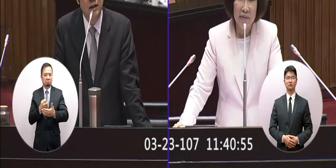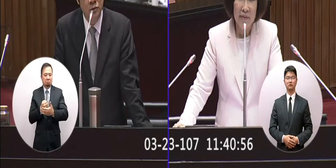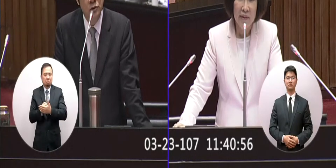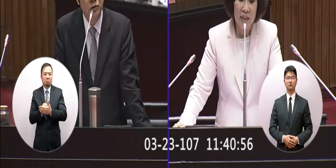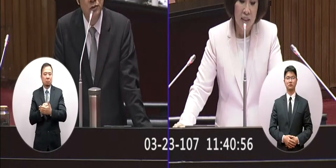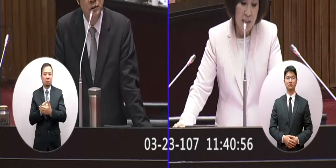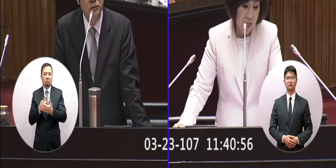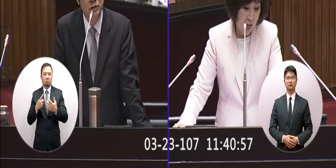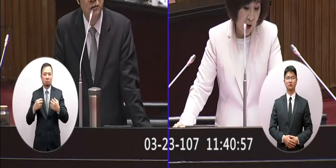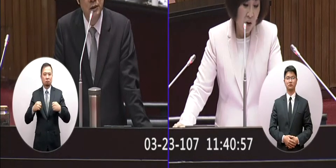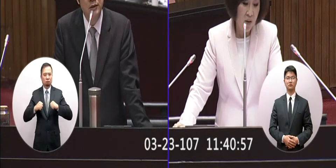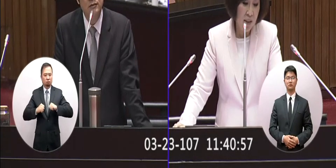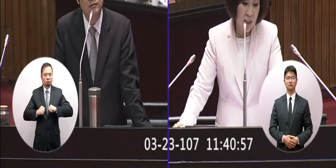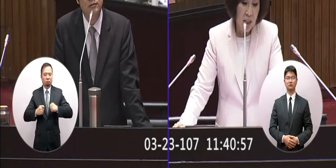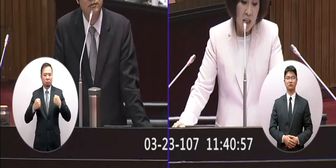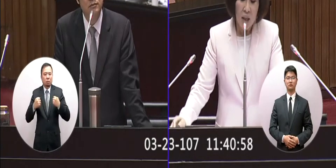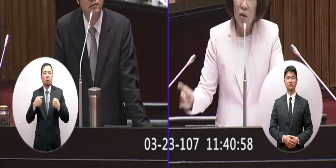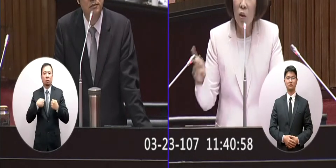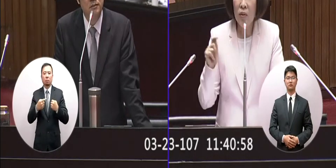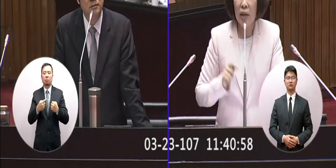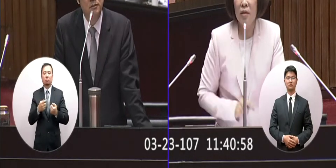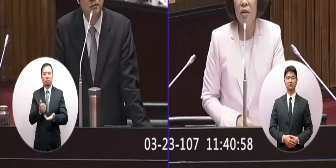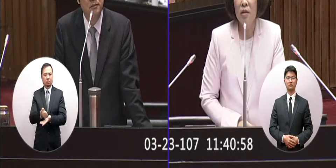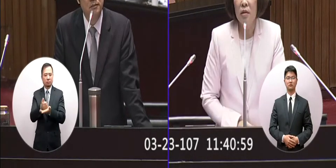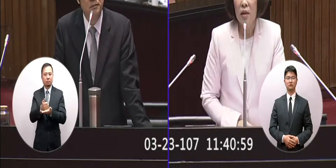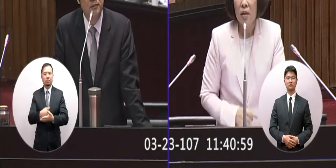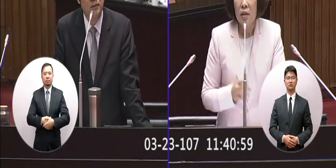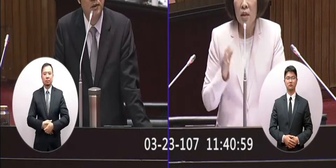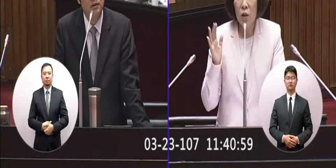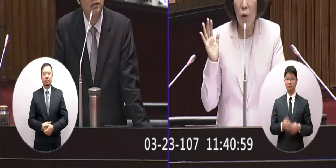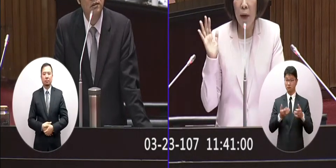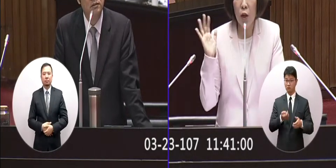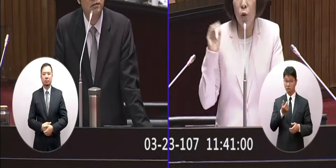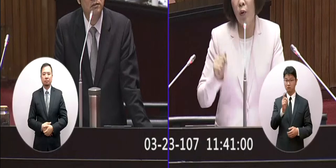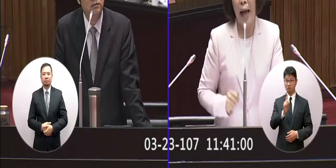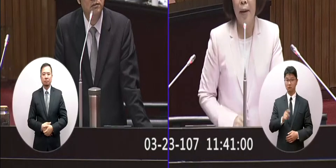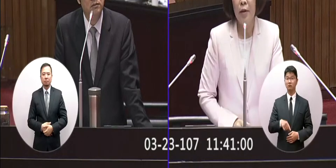支持啊，尊重尊重。 重